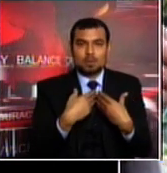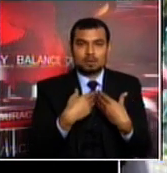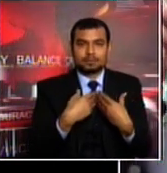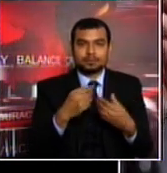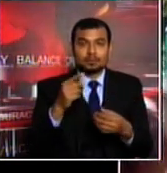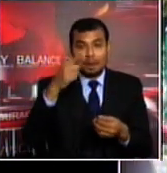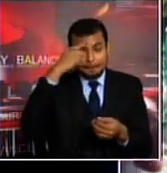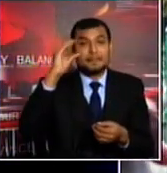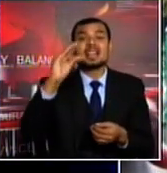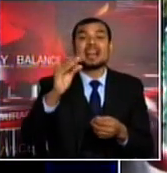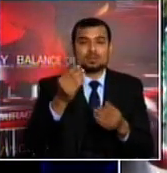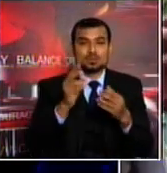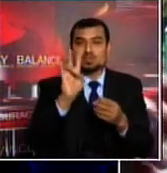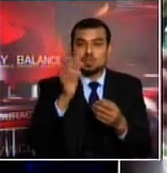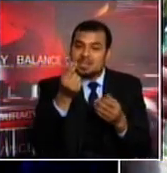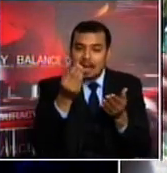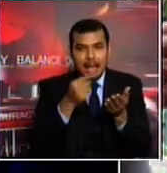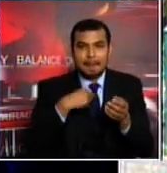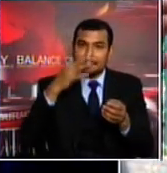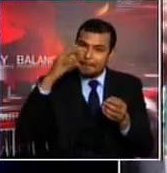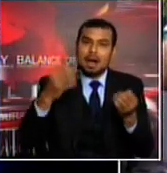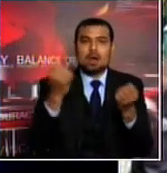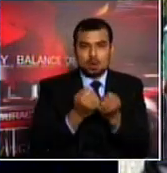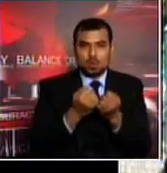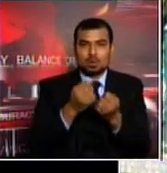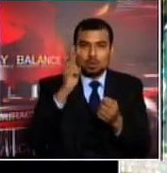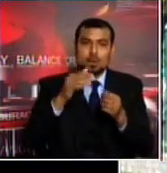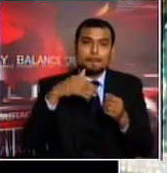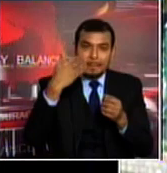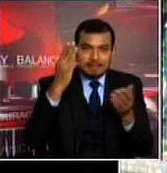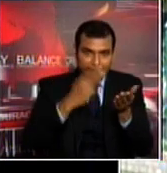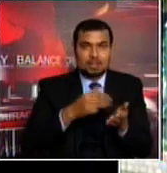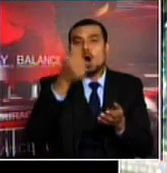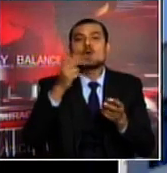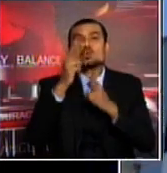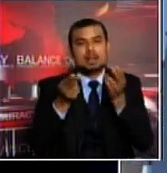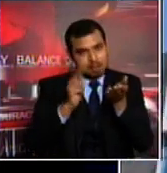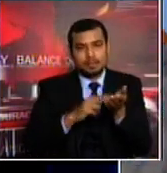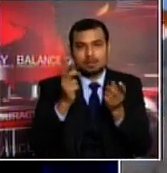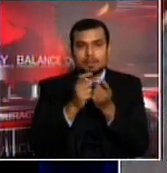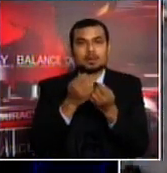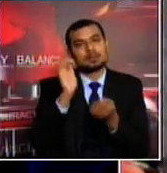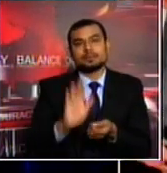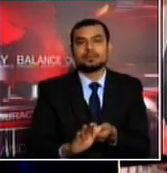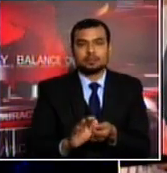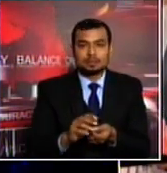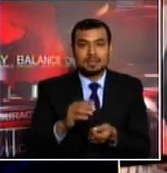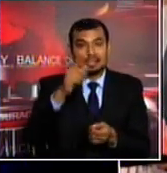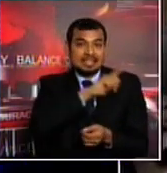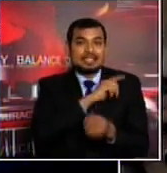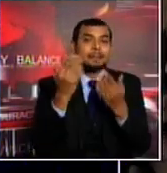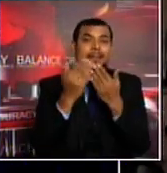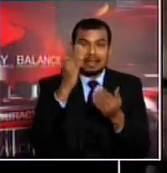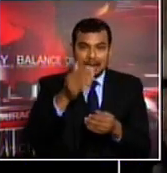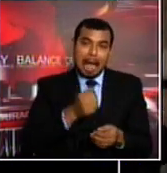हामी वैज्ञानिक शुल्क निर्धारणमै गरौँ, त्यो गरिसकेपछि मात्रै अनि अन्य कुराहरू यसैसँग गाँसेर आउँछ। निजी विद्यालयले आफू